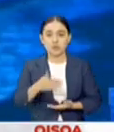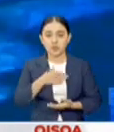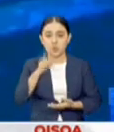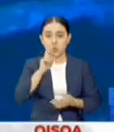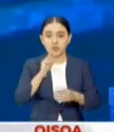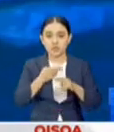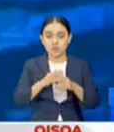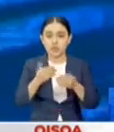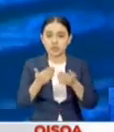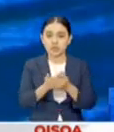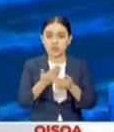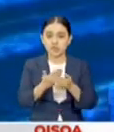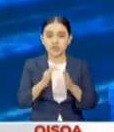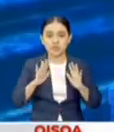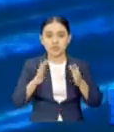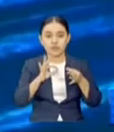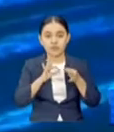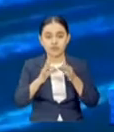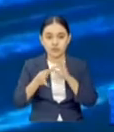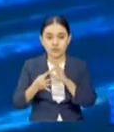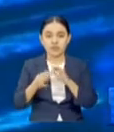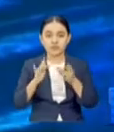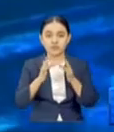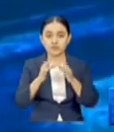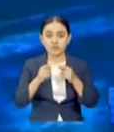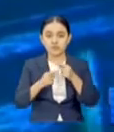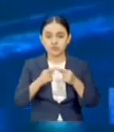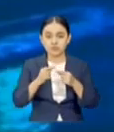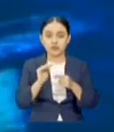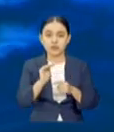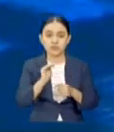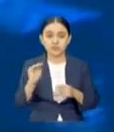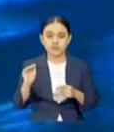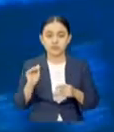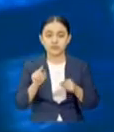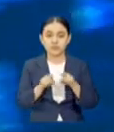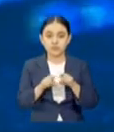Bizda hozircha shular, yangiliklar, voqea hodisalar tafsilotini ijtimoiy tarmoqlardagi